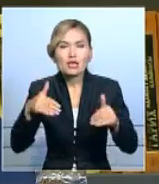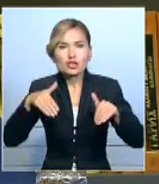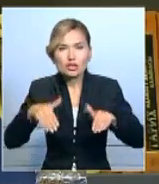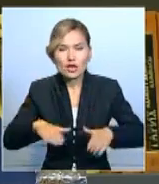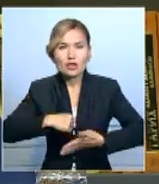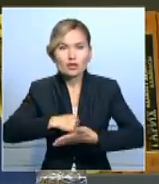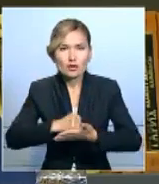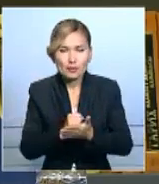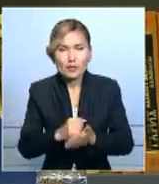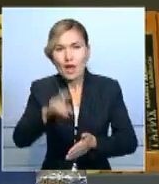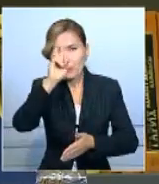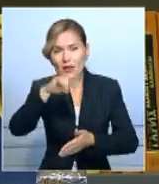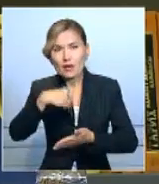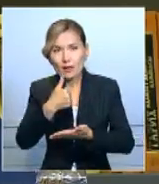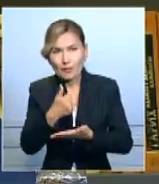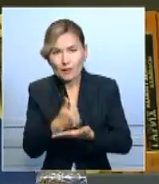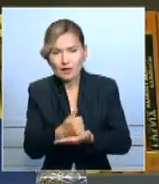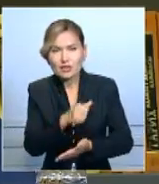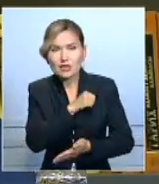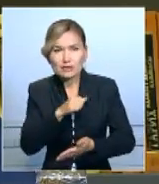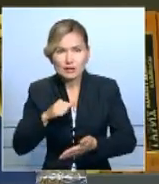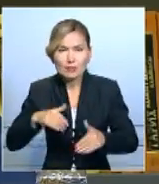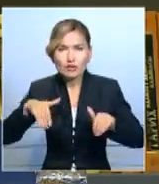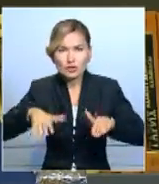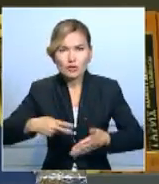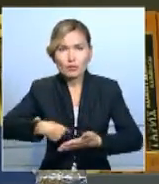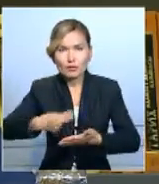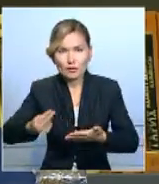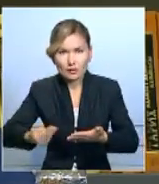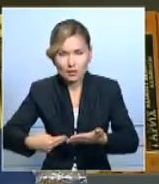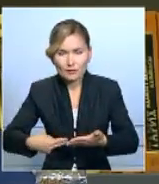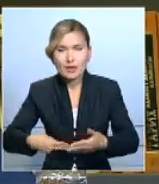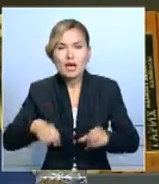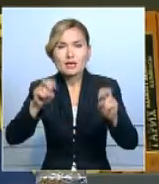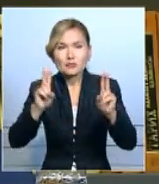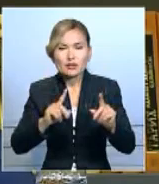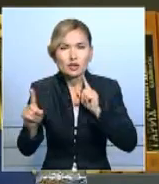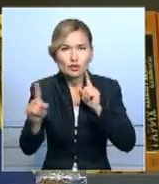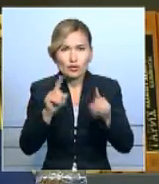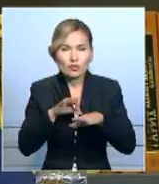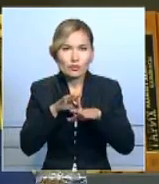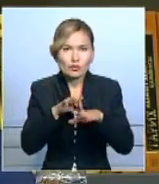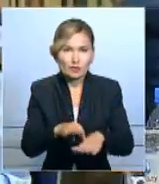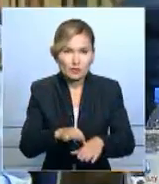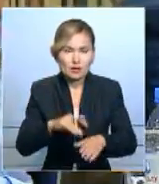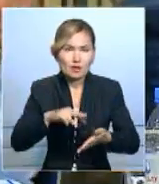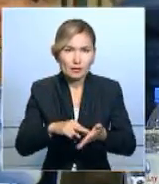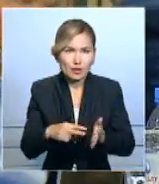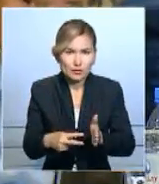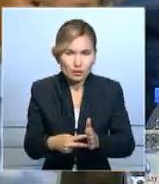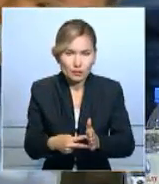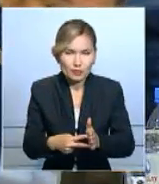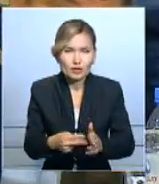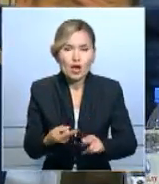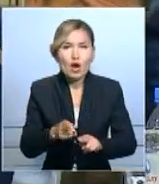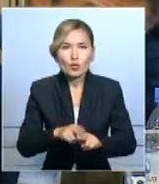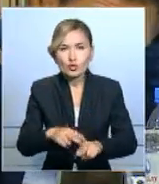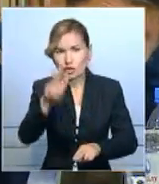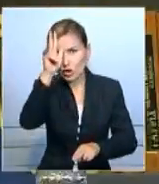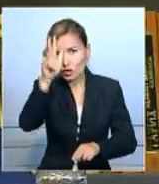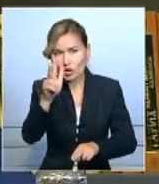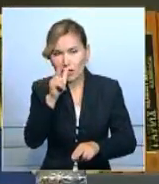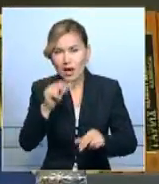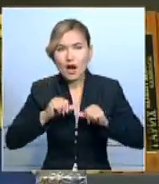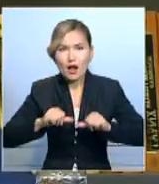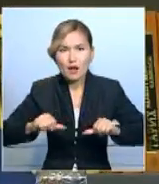кейін, яғни мемлекет басшысының деңгейінде шешім қабылданғаннан кейін арнайы брифинг өткізуді біз көздеп отырмыз. Міне осы 3 айдың ішінде